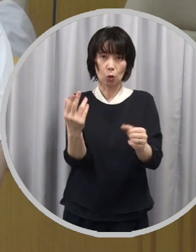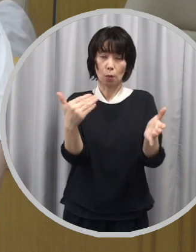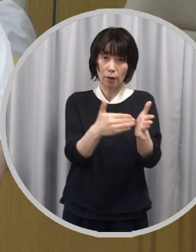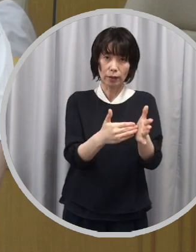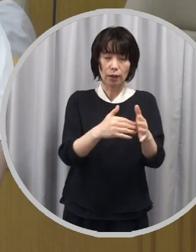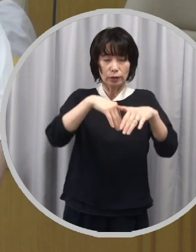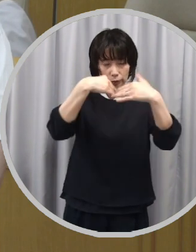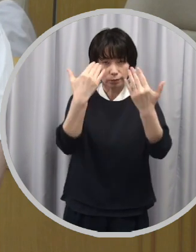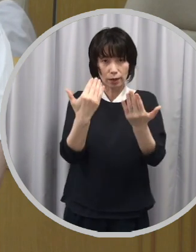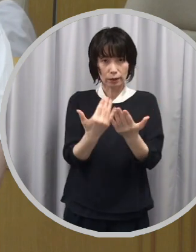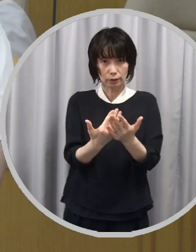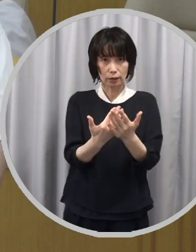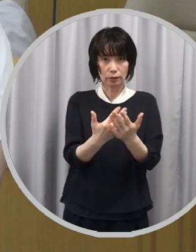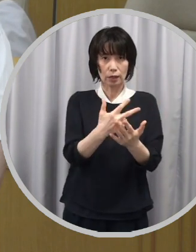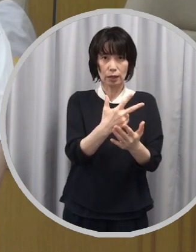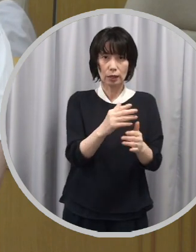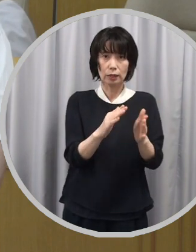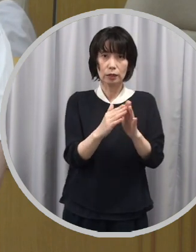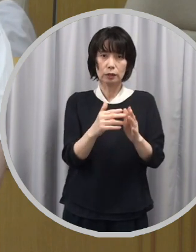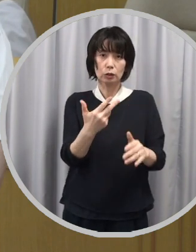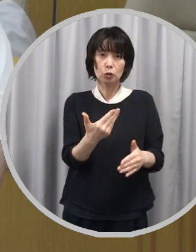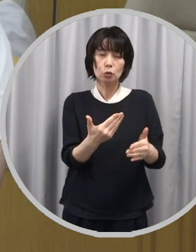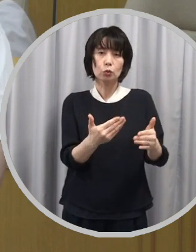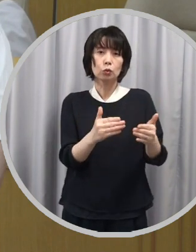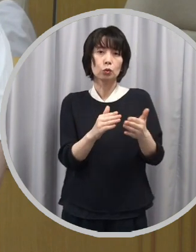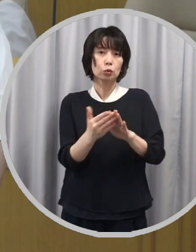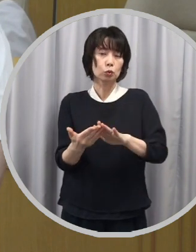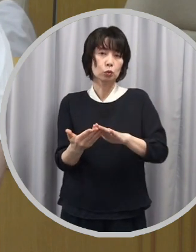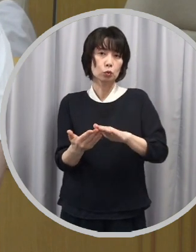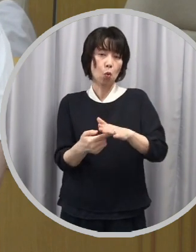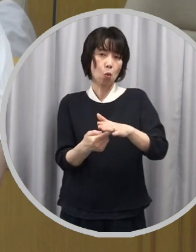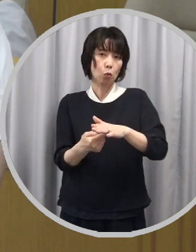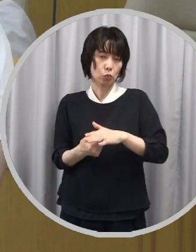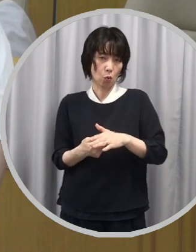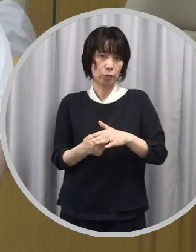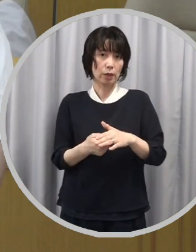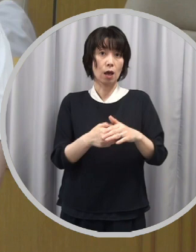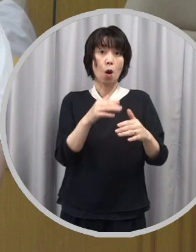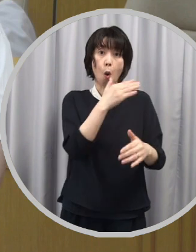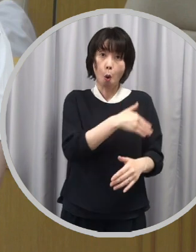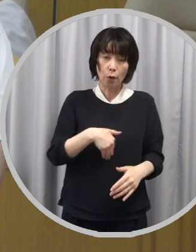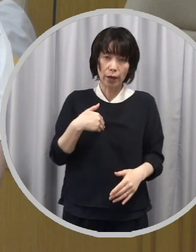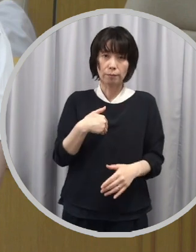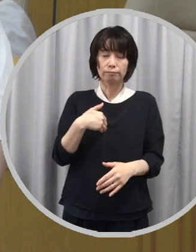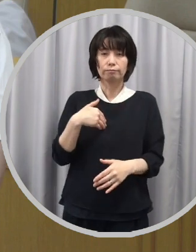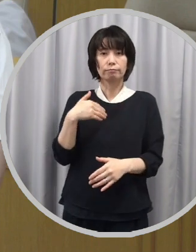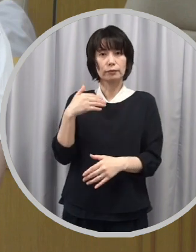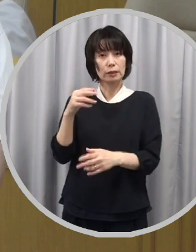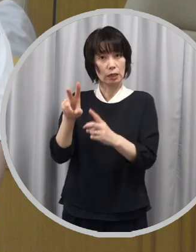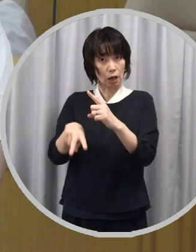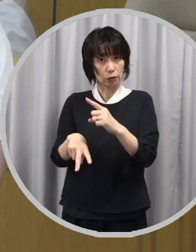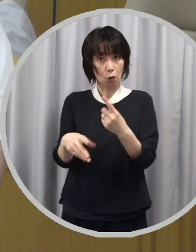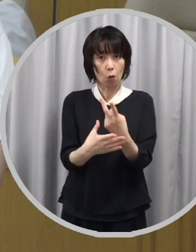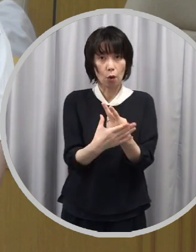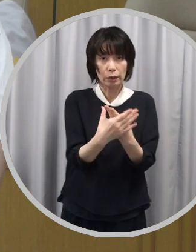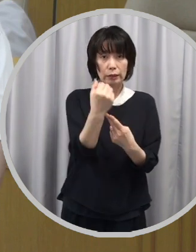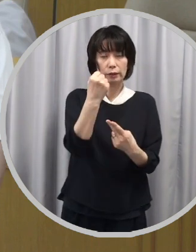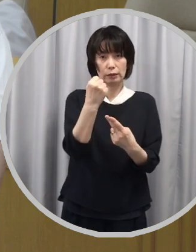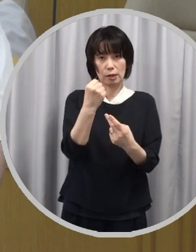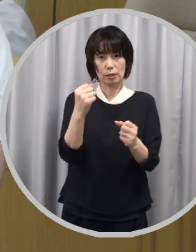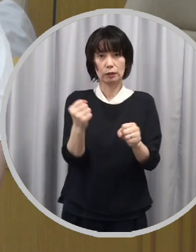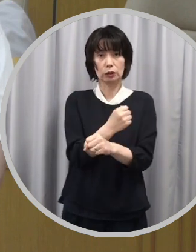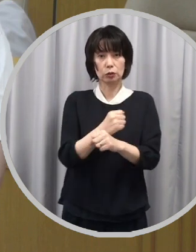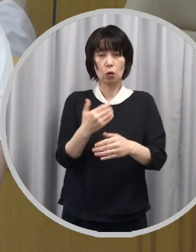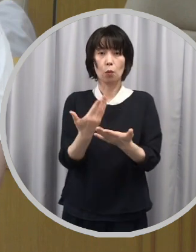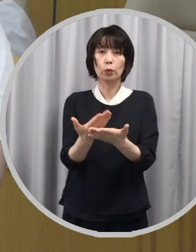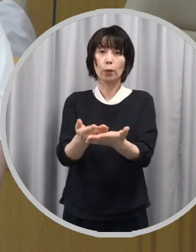全ての市区町村において保健事業と介護事業の一体的な実施が求められ